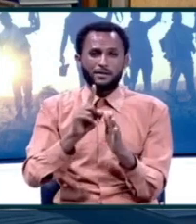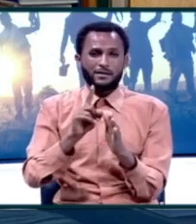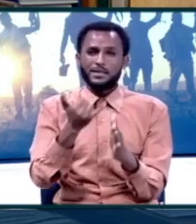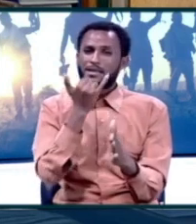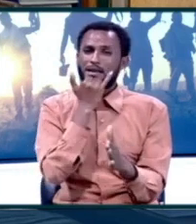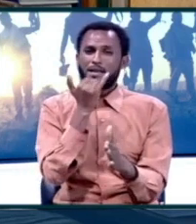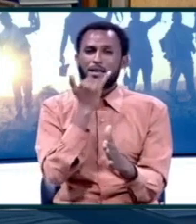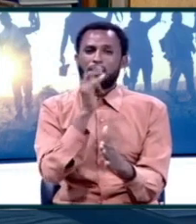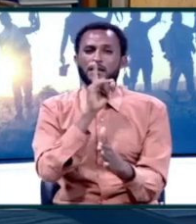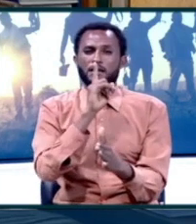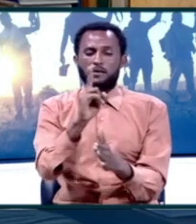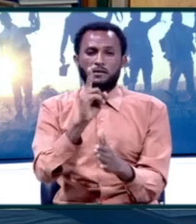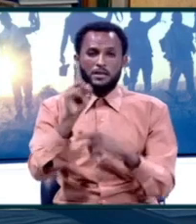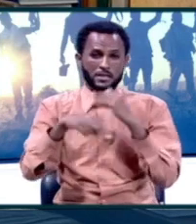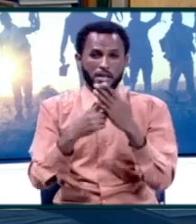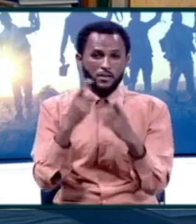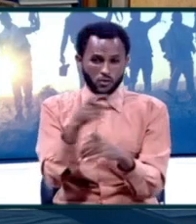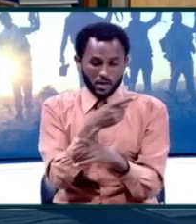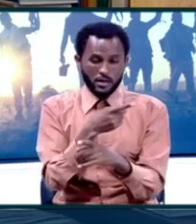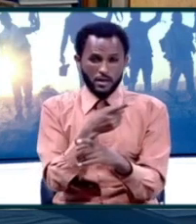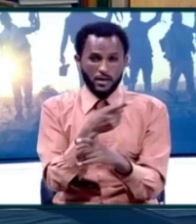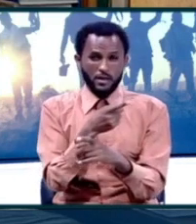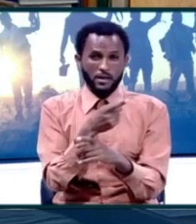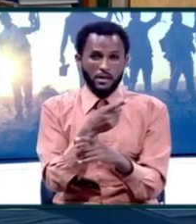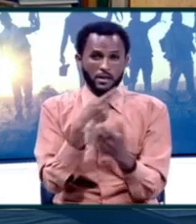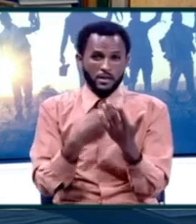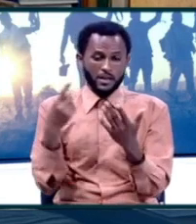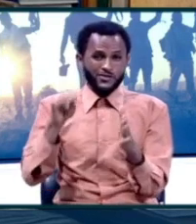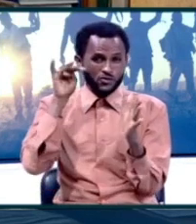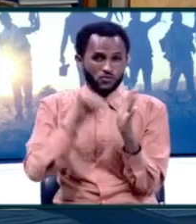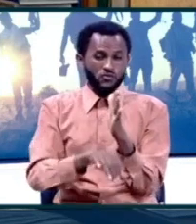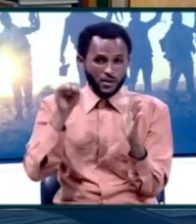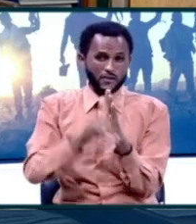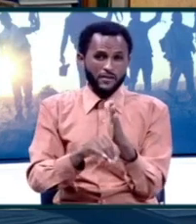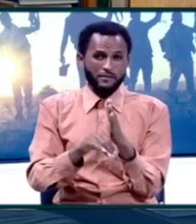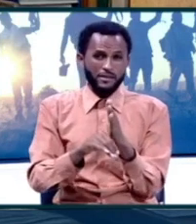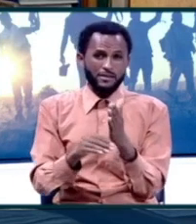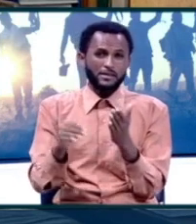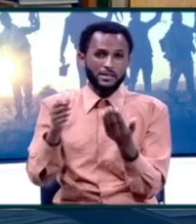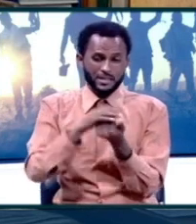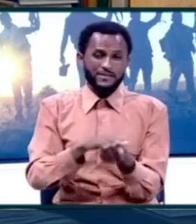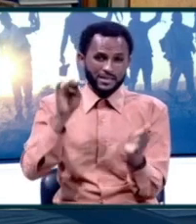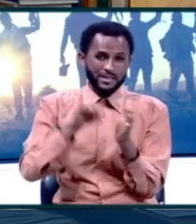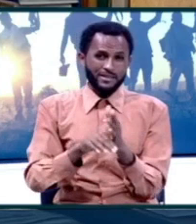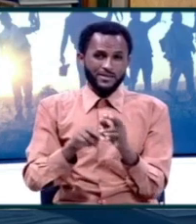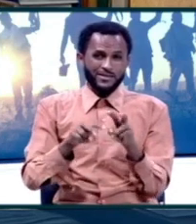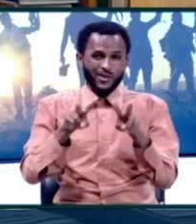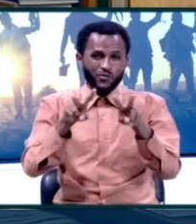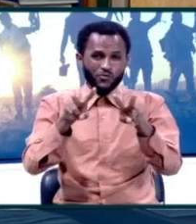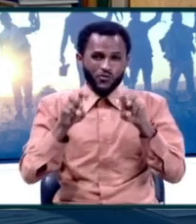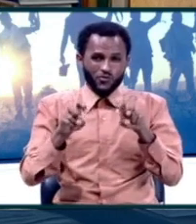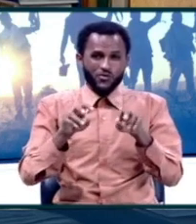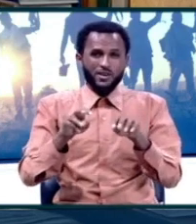ጥፍኣት እዩ ስለ ዝኾነ ናይ ጀኖሳይድ ጀኖሳይድ እዩ ናይ